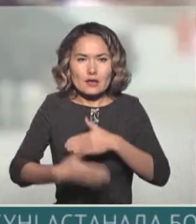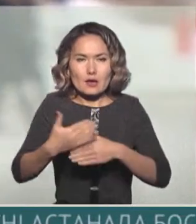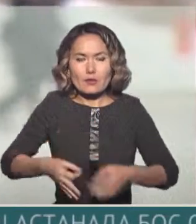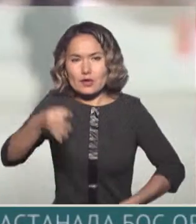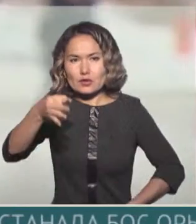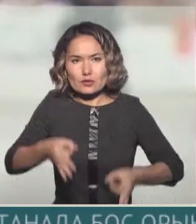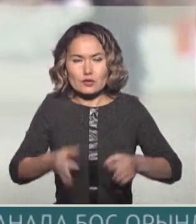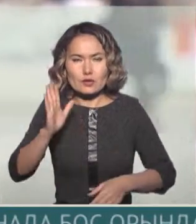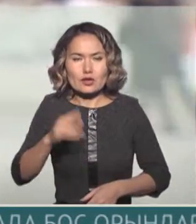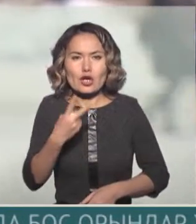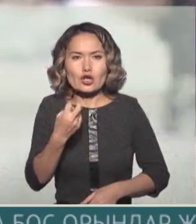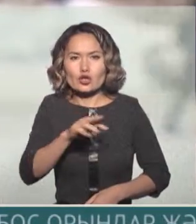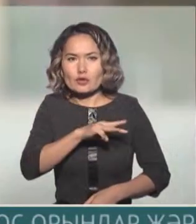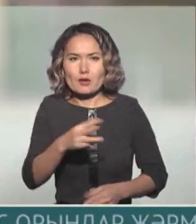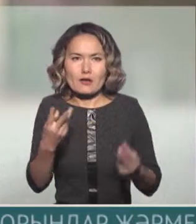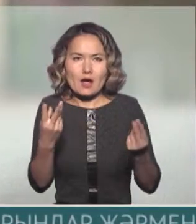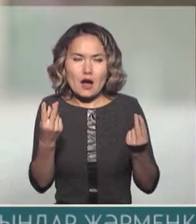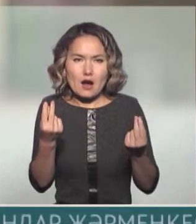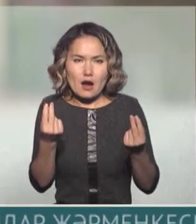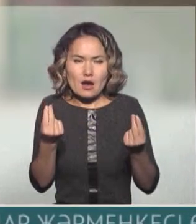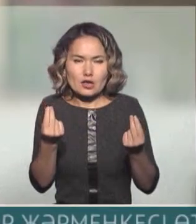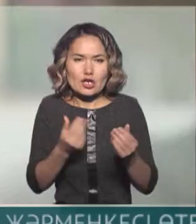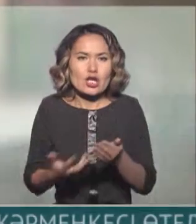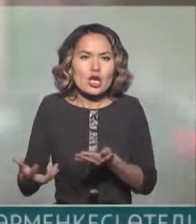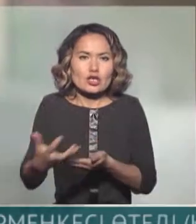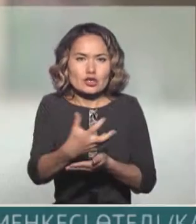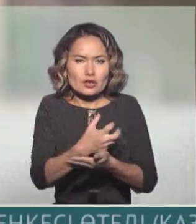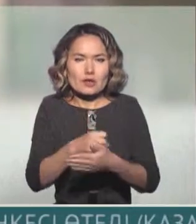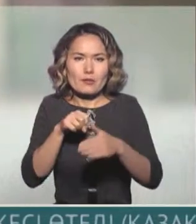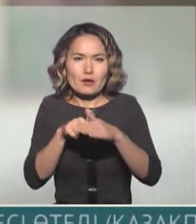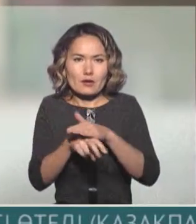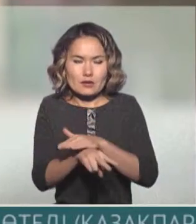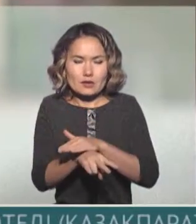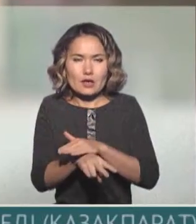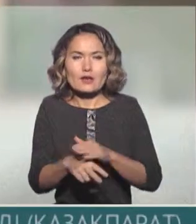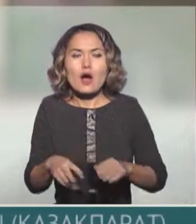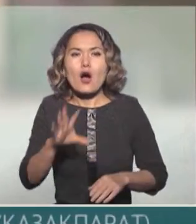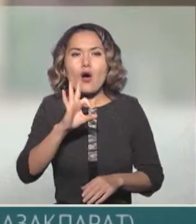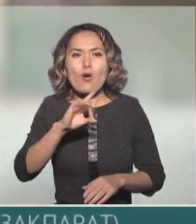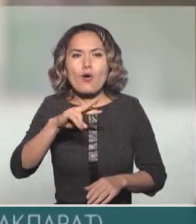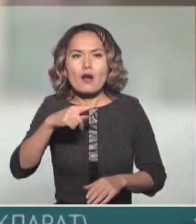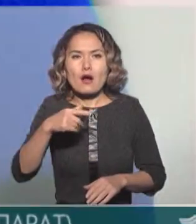Жалпы соммасы 200 миллионнан асады. Екінші ол Ольга Шнайдер және де